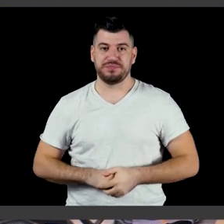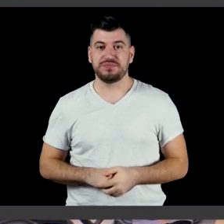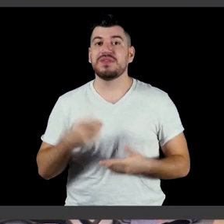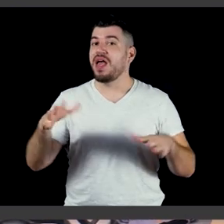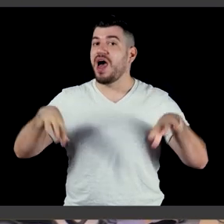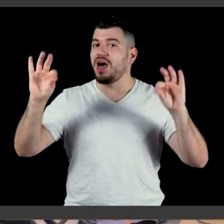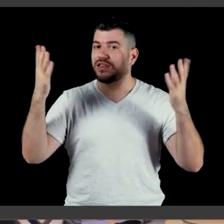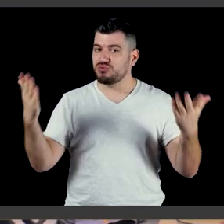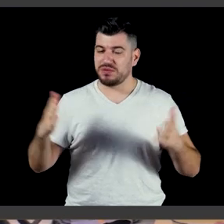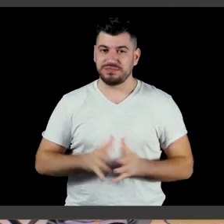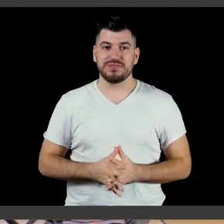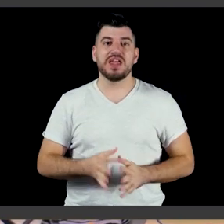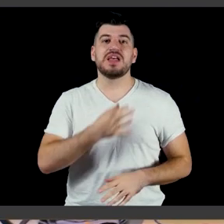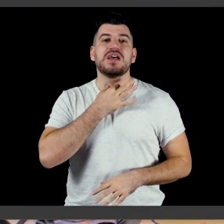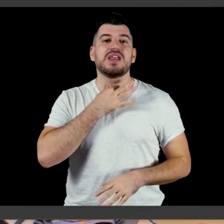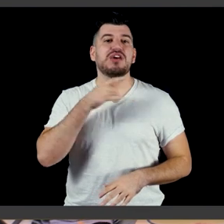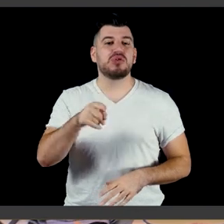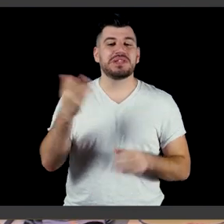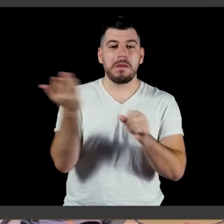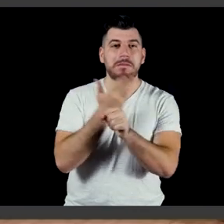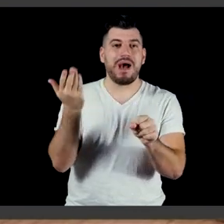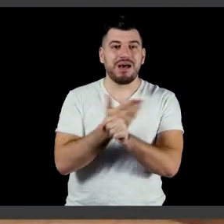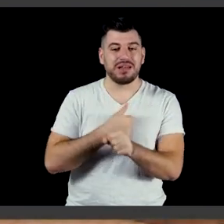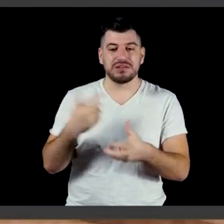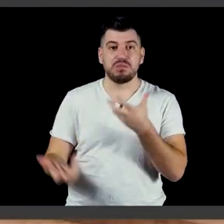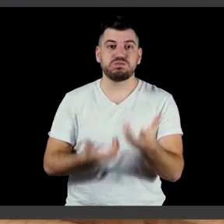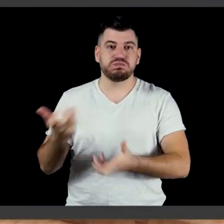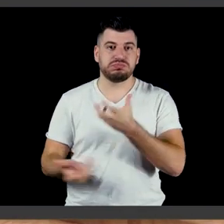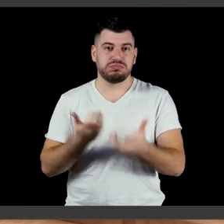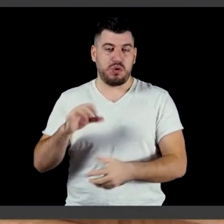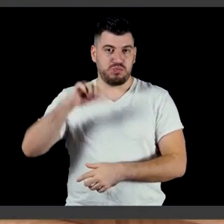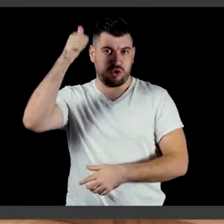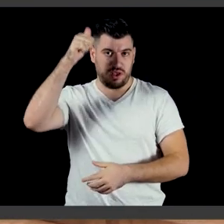Πάμε να ξεκινήσουμε. Λοιπόν, χρειαζόμαστε πρώτα απ' όλα τις πατατούλες μας βρασμένες.